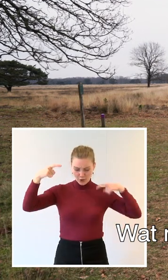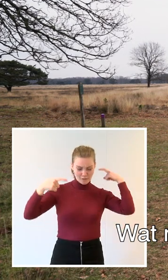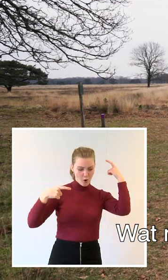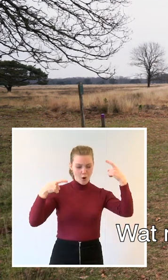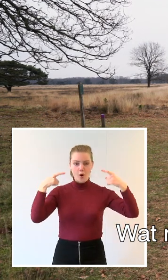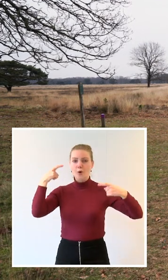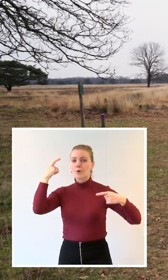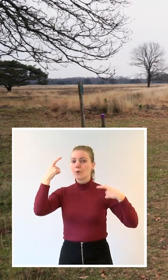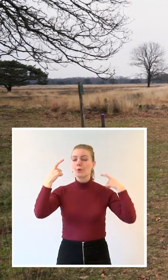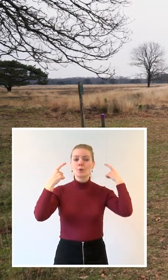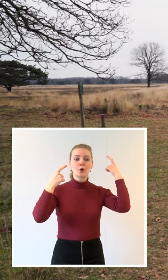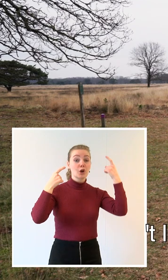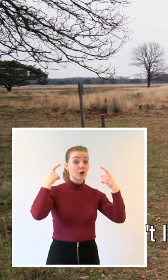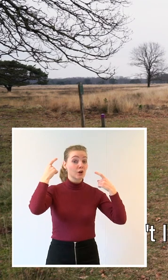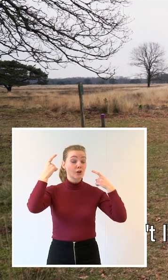bewogen,